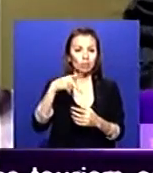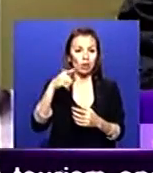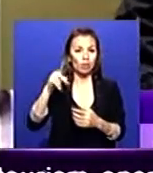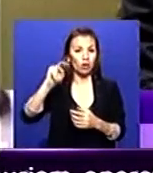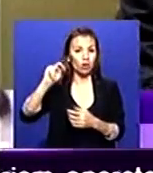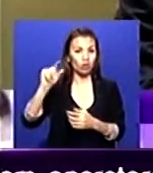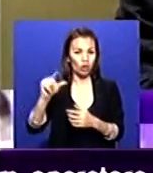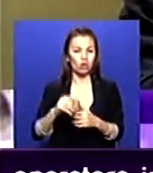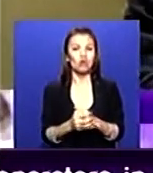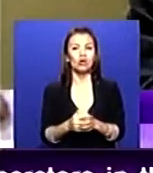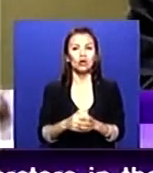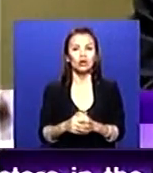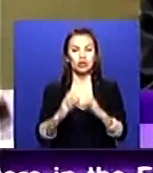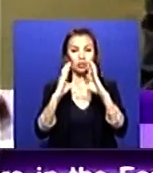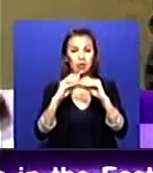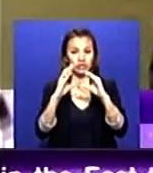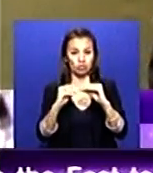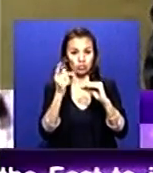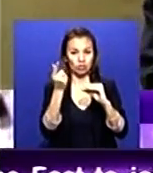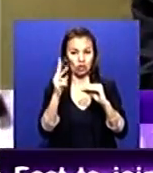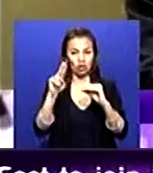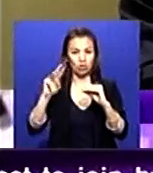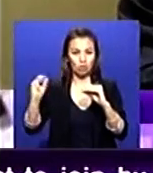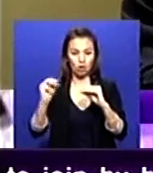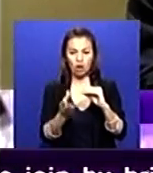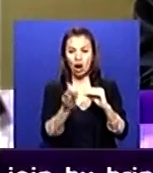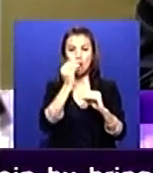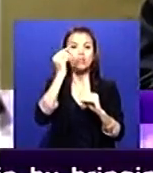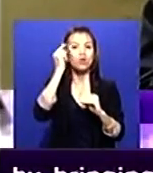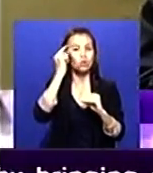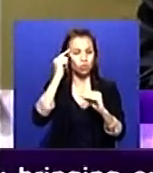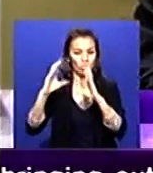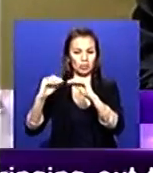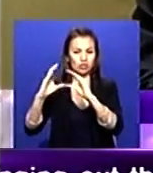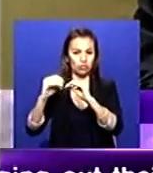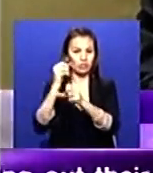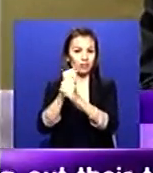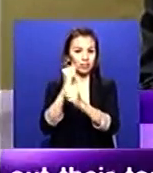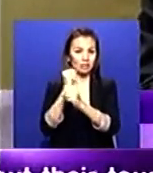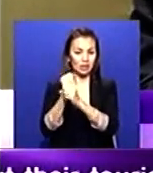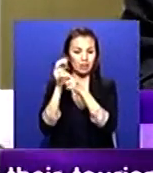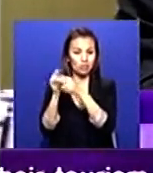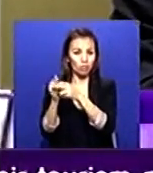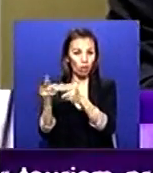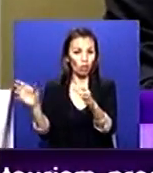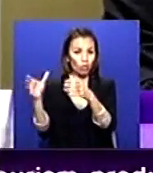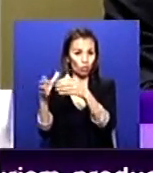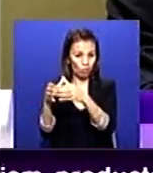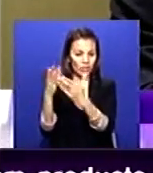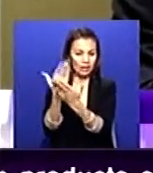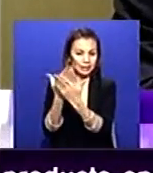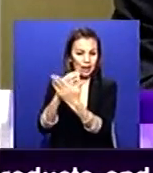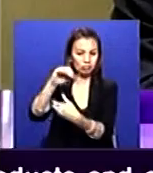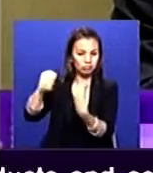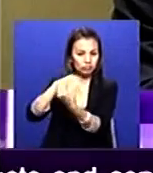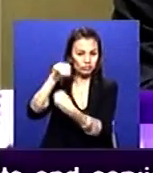กล่าวว่าที่ประชุมคณะรัฐมนตรีรับทราบผลการประชุมของคณะทำงานเฉพาะกิจเพื่อดำเนินมาตรการทางการเงินเกี่ยวกับการฟ